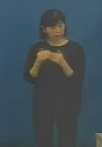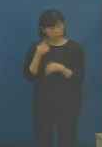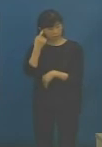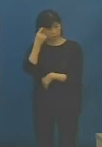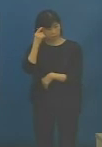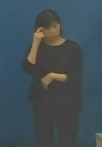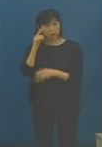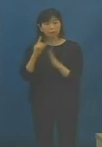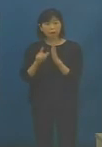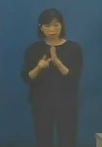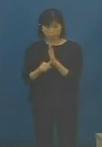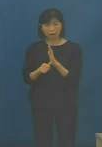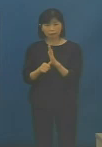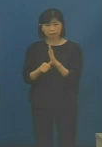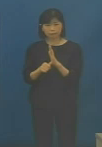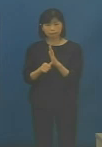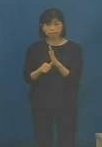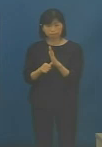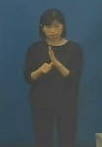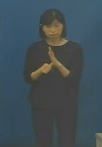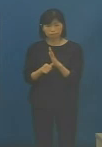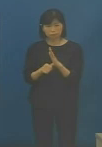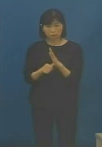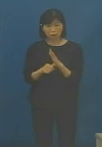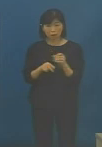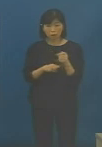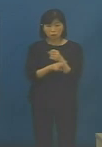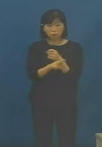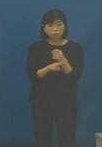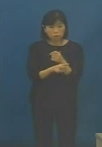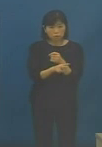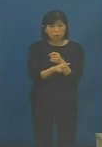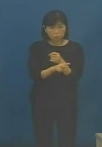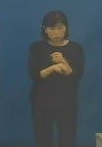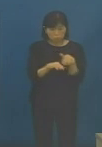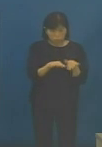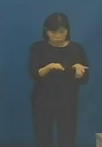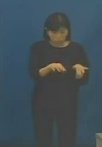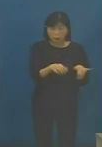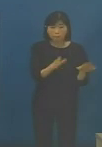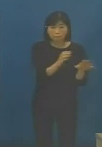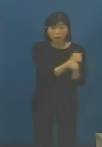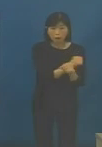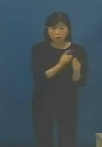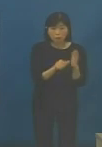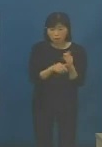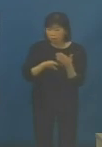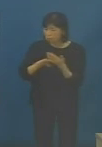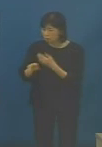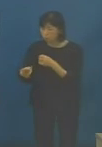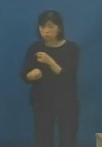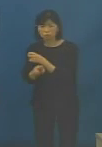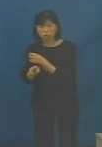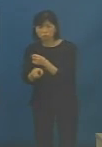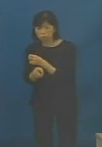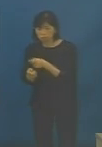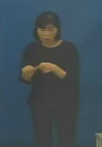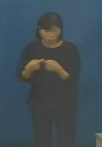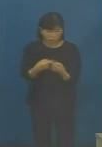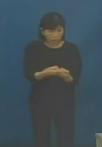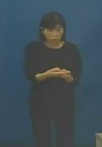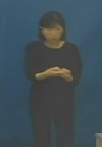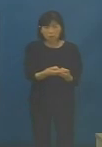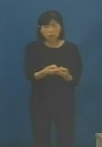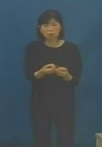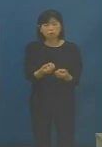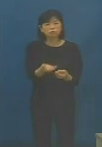ういう占拠しているウイルスがいなくなってくるとですね、今度別のウイルスが入ってきて、そこで次の波を起こすと。で